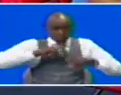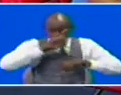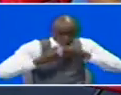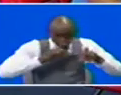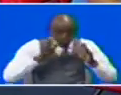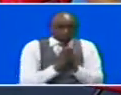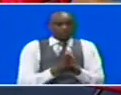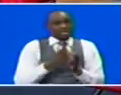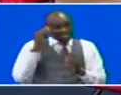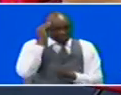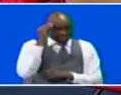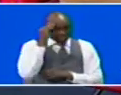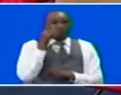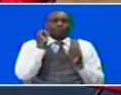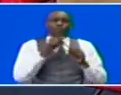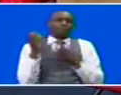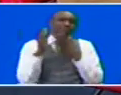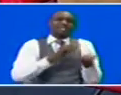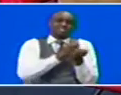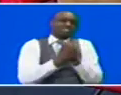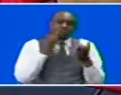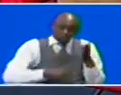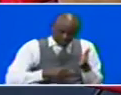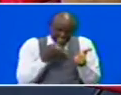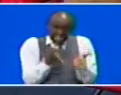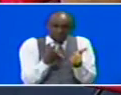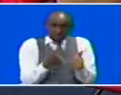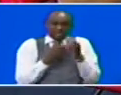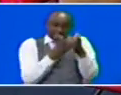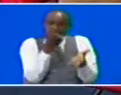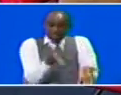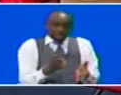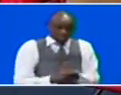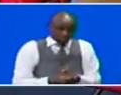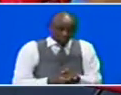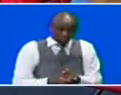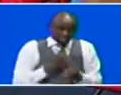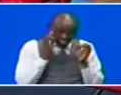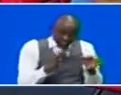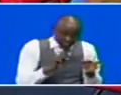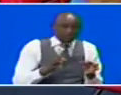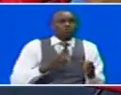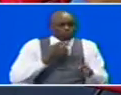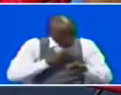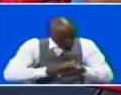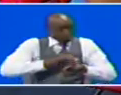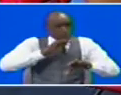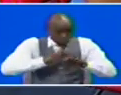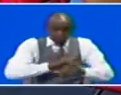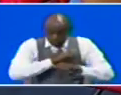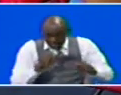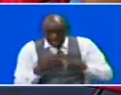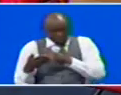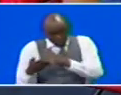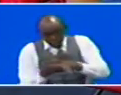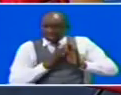vya masomo. Italeta mabadiliko gani katika uongozi wa taifa hili iwapo litafanywa kikamilifu bila mapendeleo